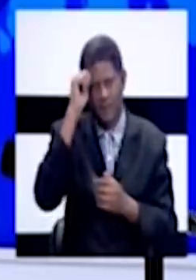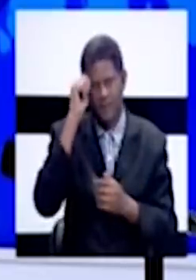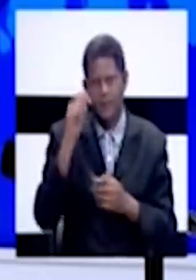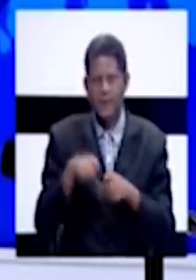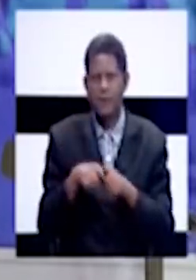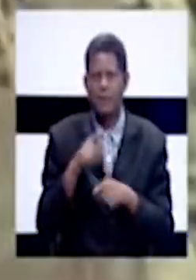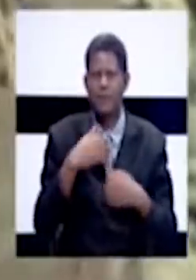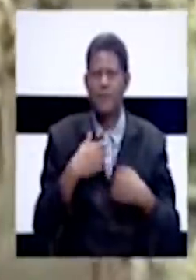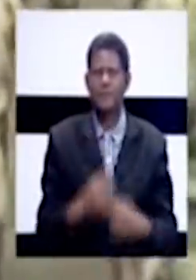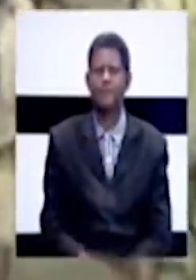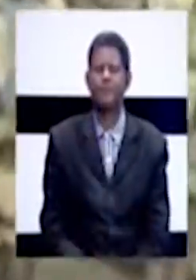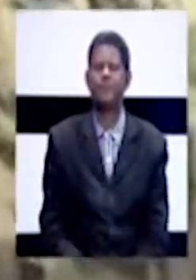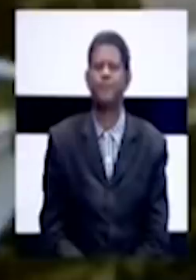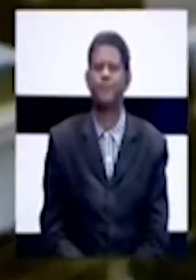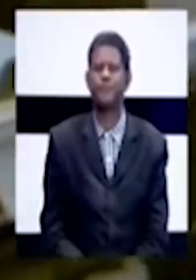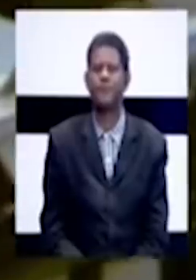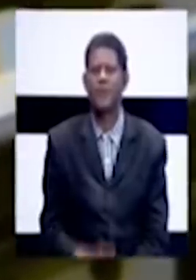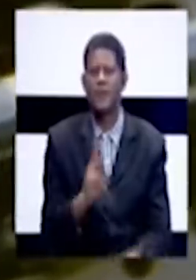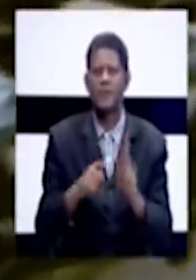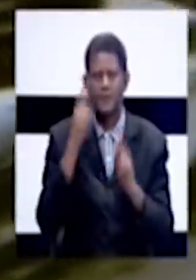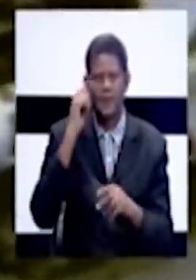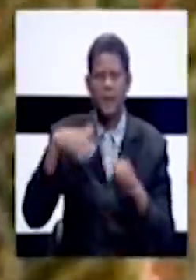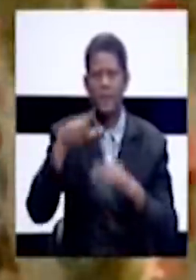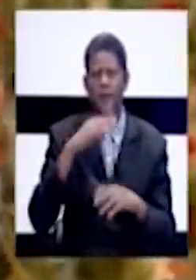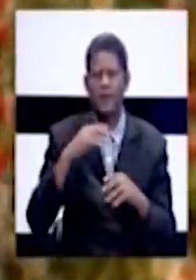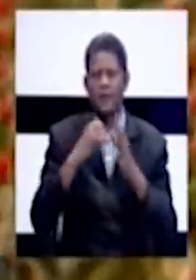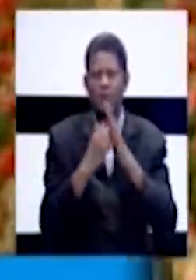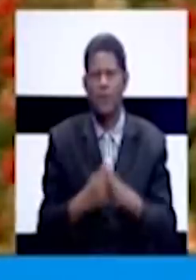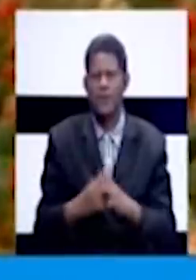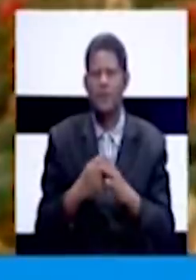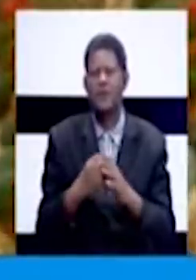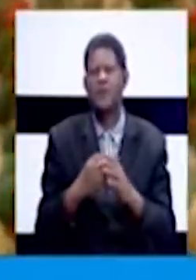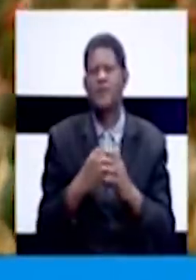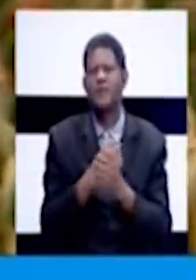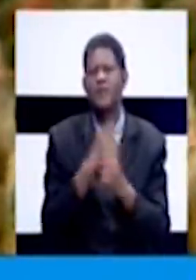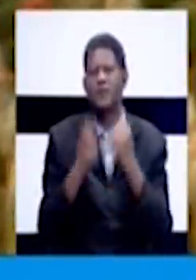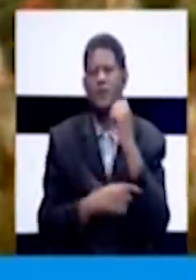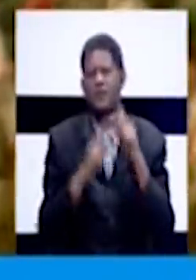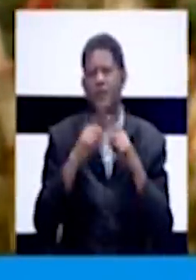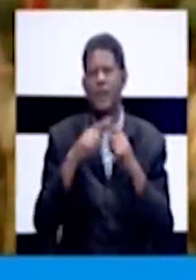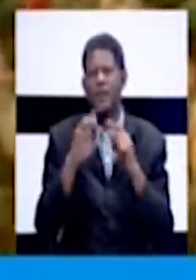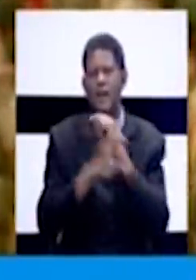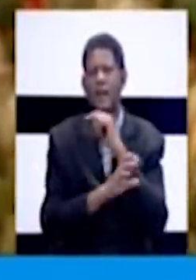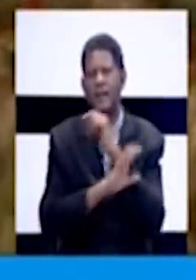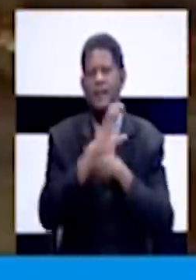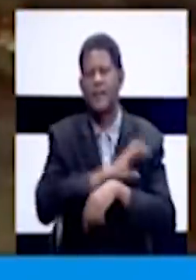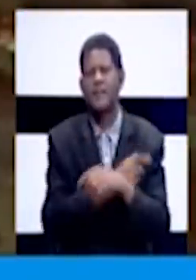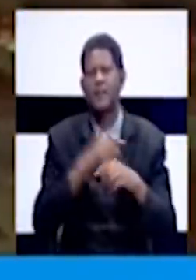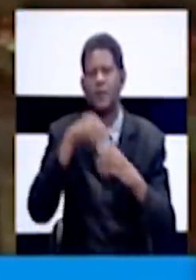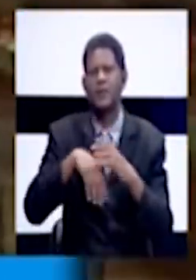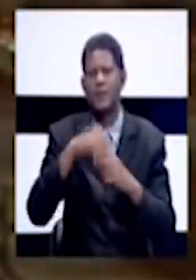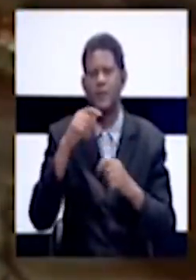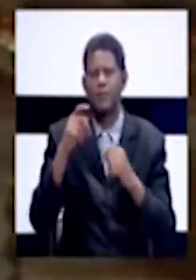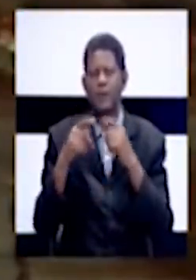ኣዋይድወሎም ህዝቢ ትግራይ ኣብ ልዕሊ ዋሮት ጭቆና ክፀንውን ዝፈተኑ ዝተፈላለዩ ሓይልታት ደገን ውሽጥን ከቀመፃፀኦም ብብዋ